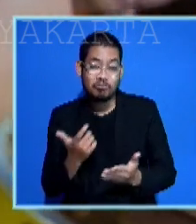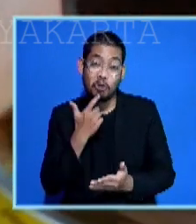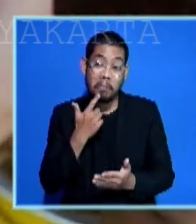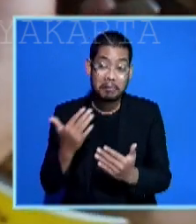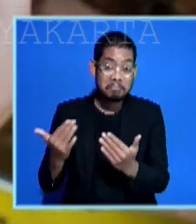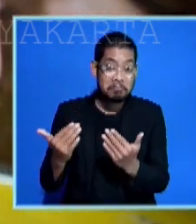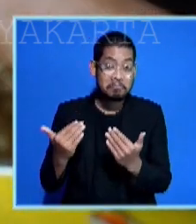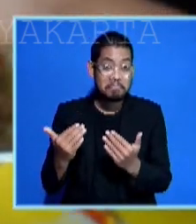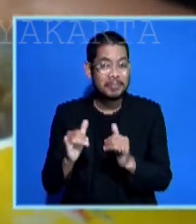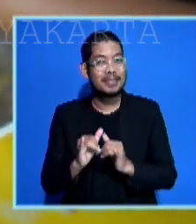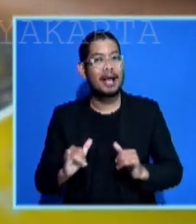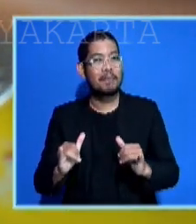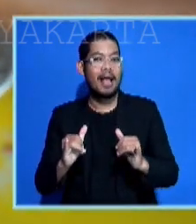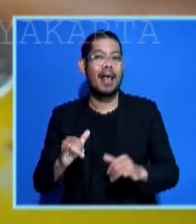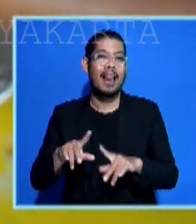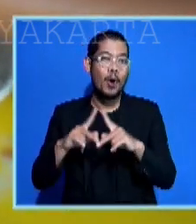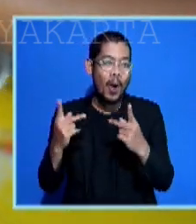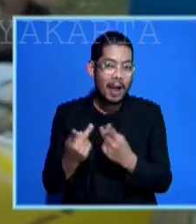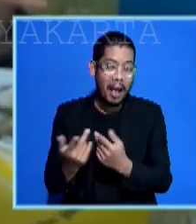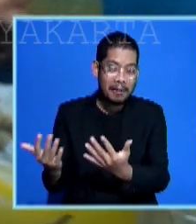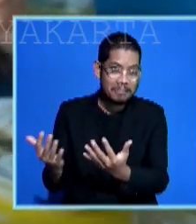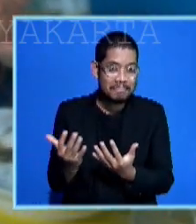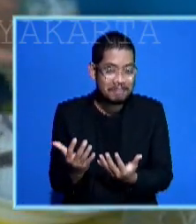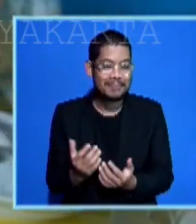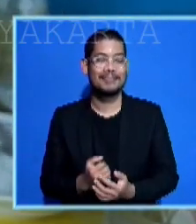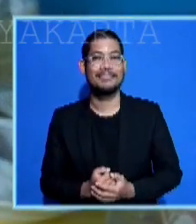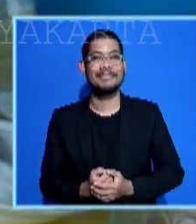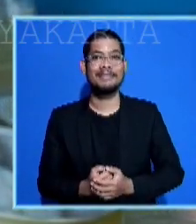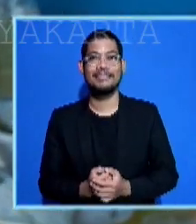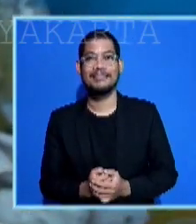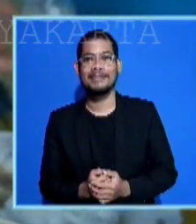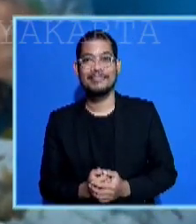Husen Joyonegoro, Ucu Andritama, melaporkan.